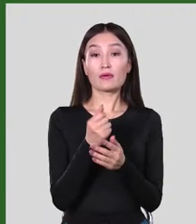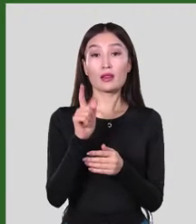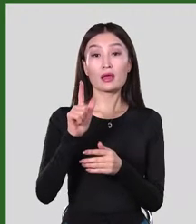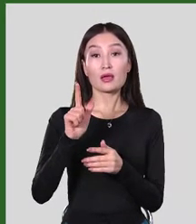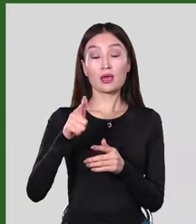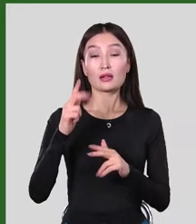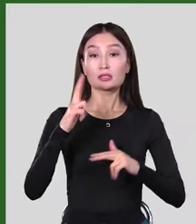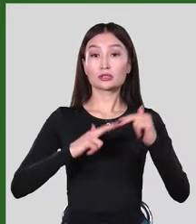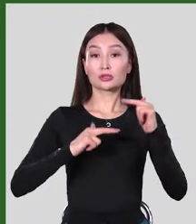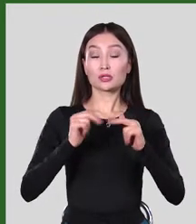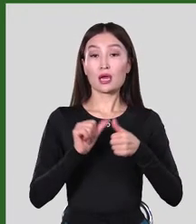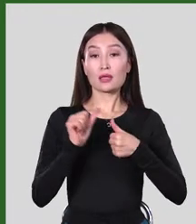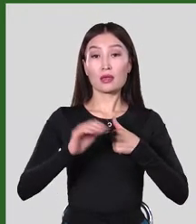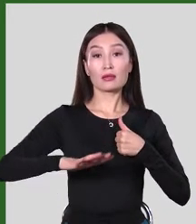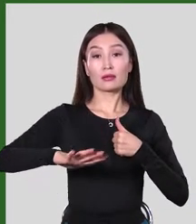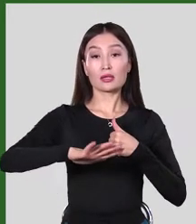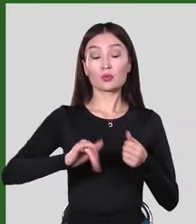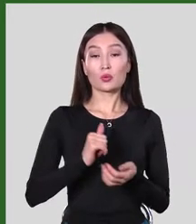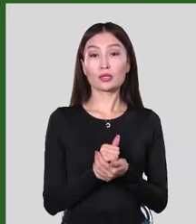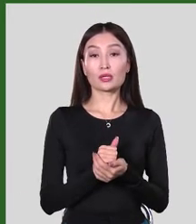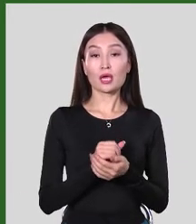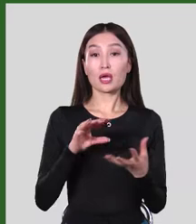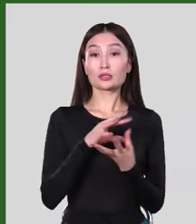геологическое строение отдельных территорий.